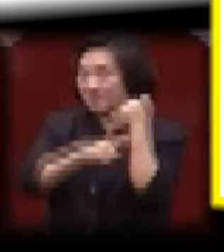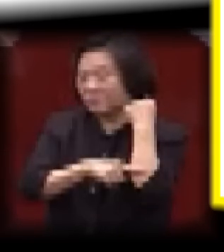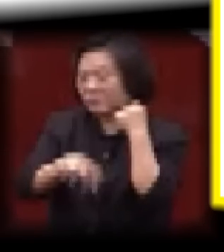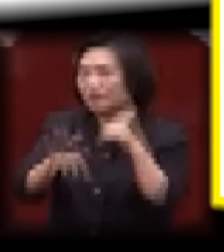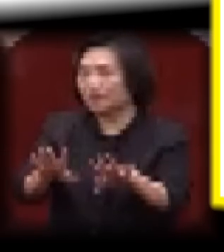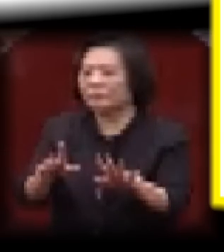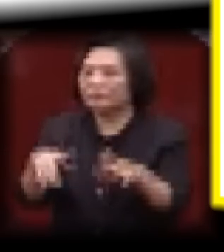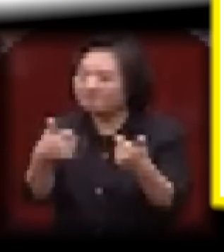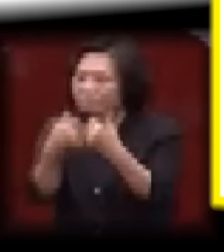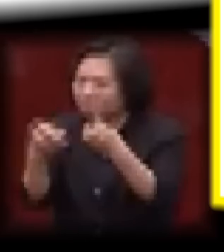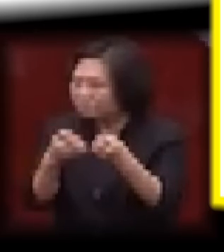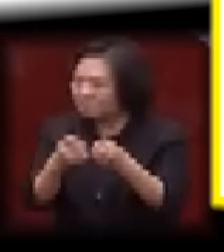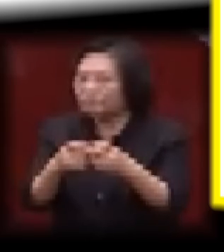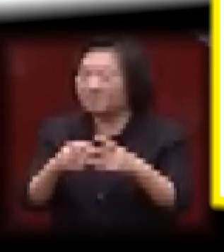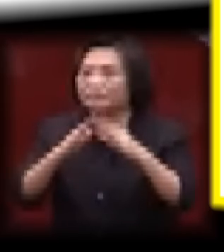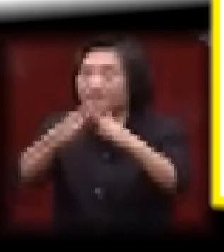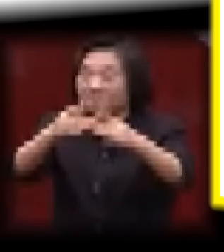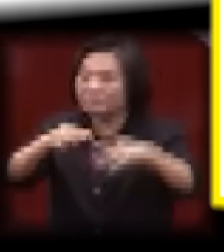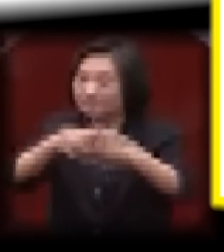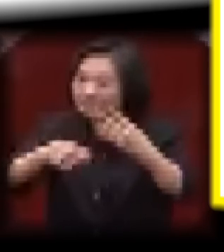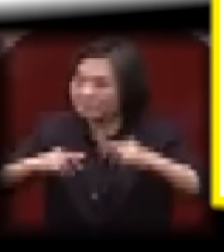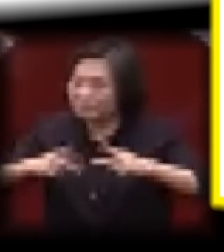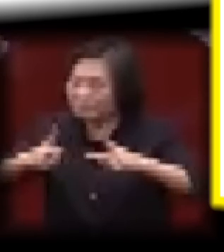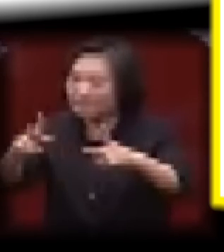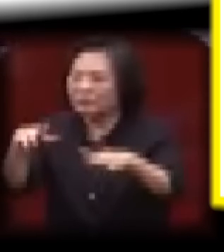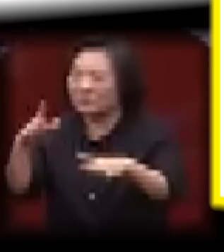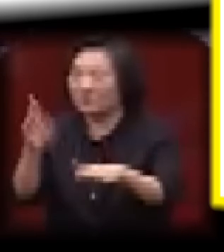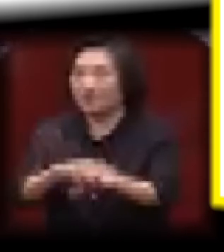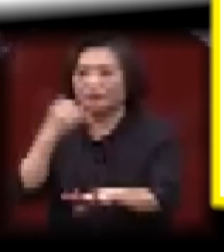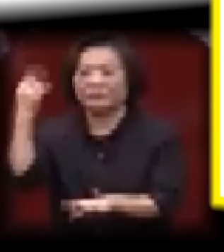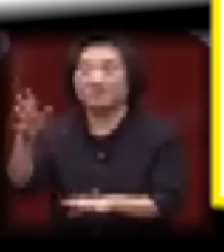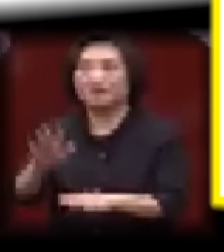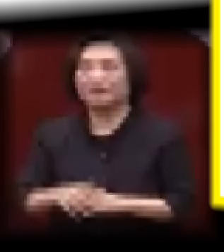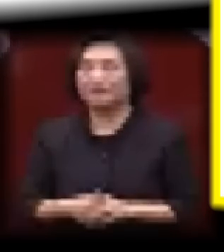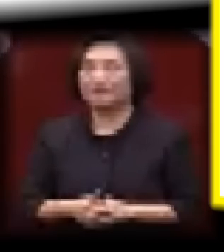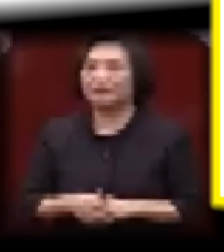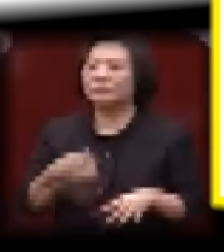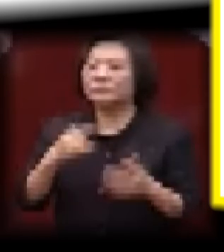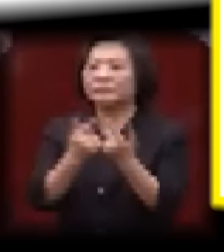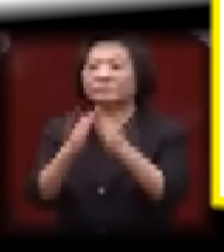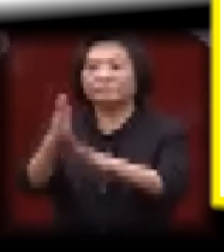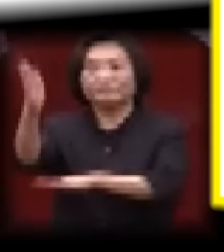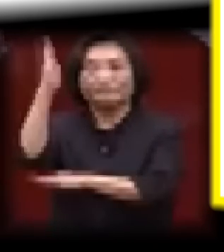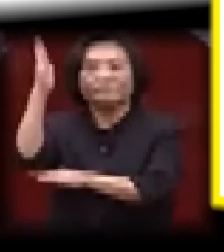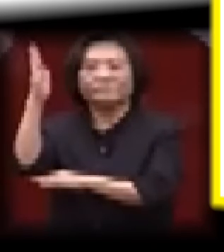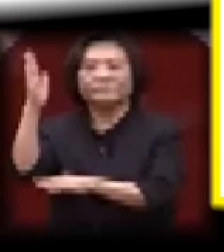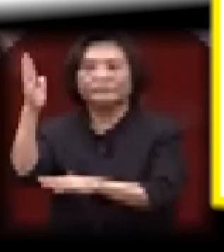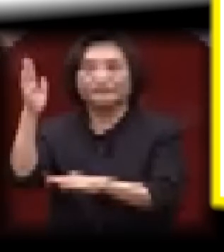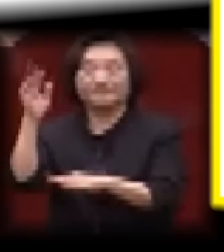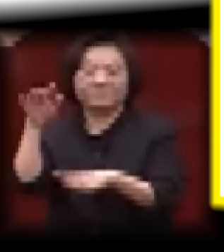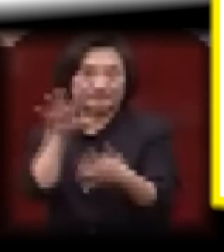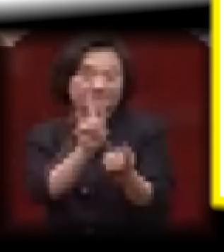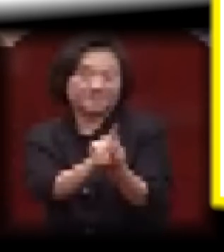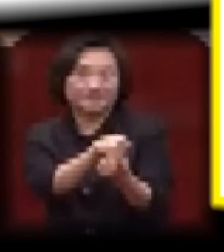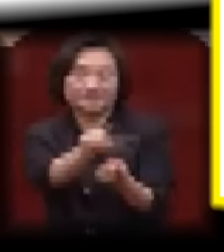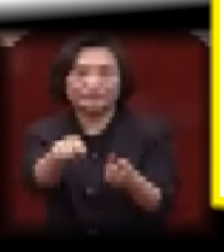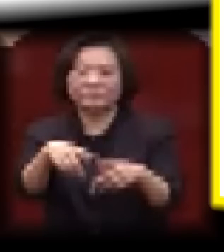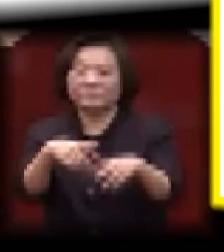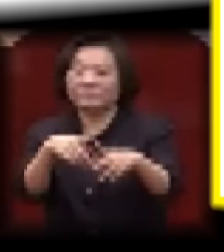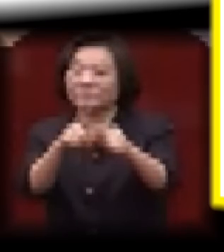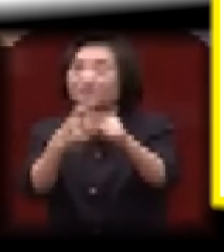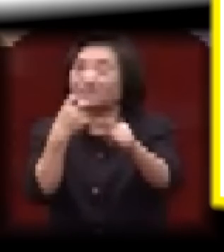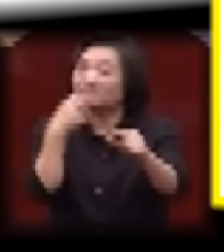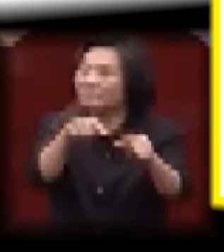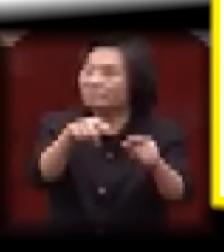道包括这有几个重点啊，那这些重点台北市政府有相对于这个中央立法